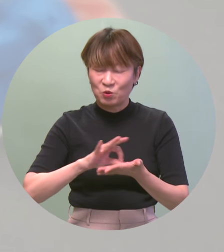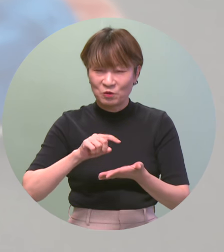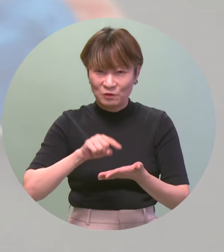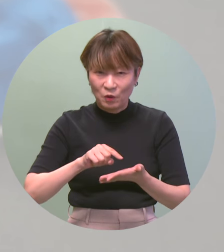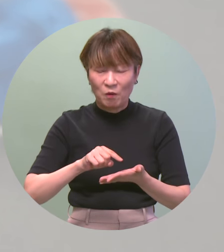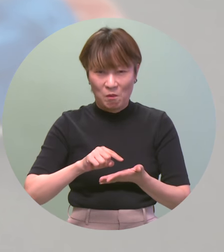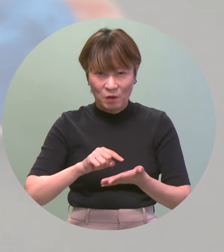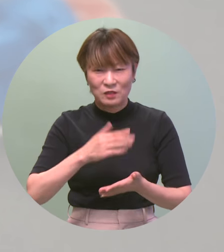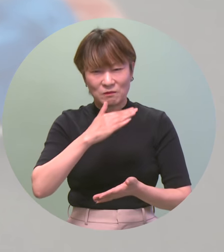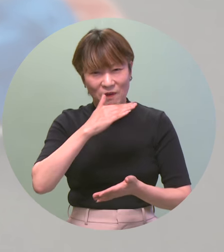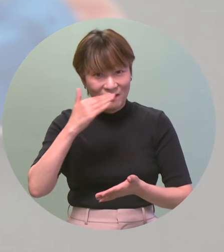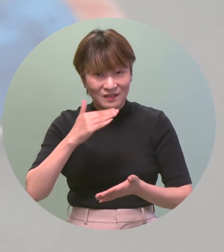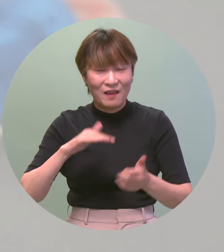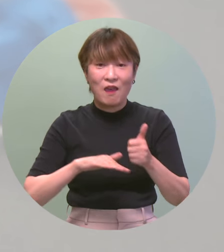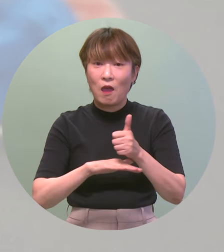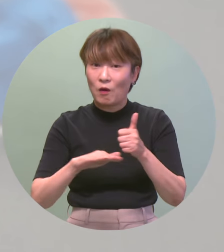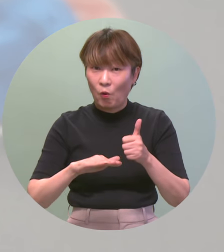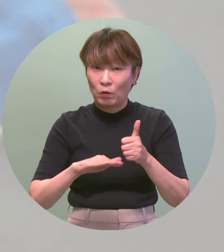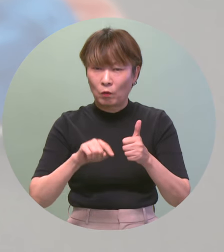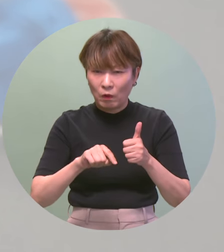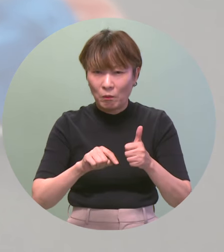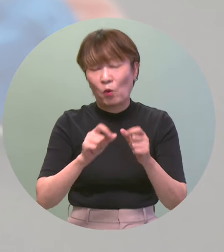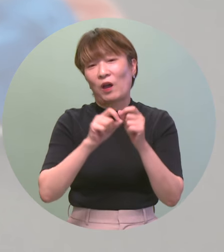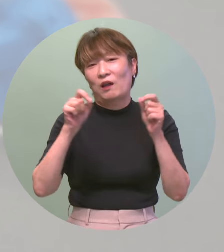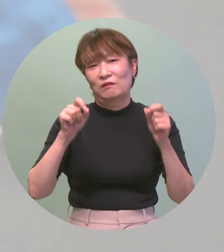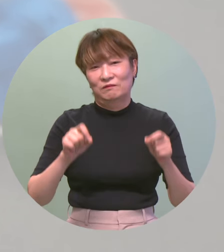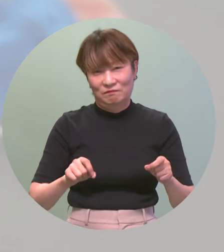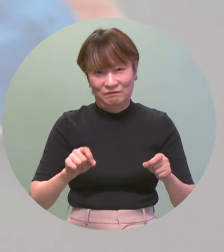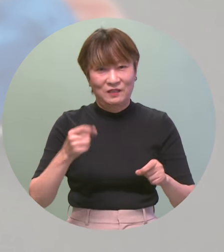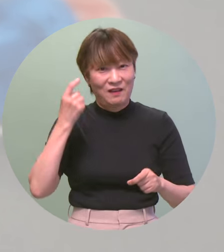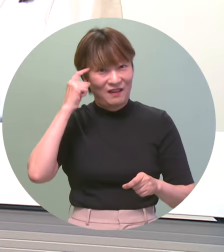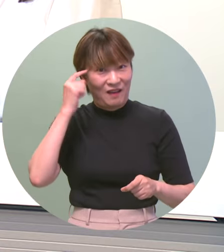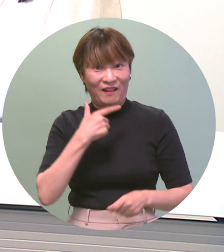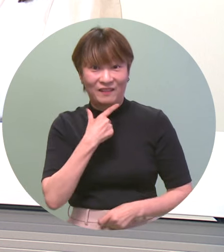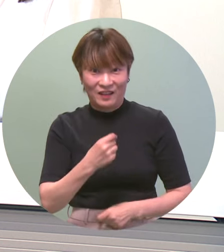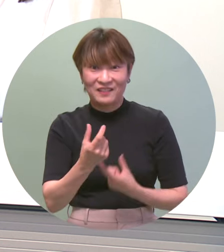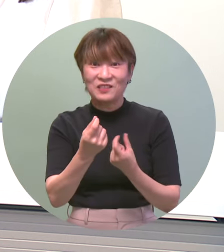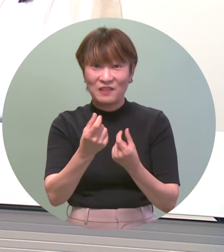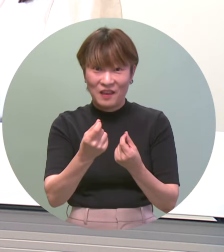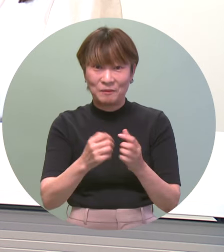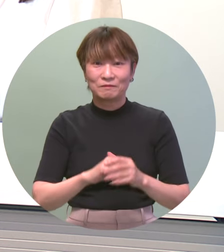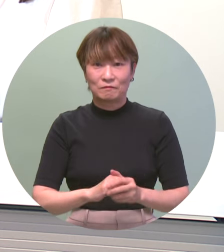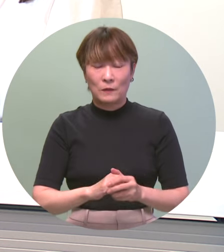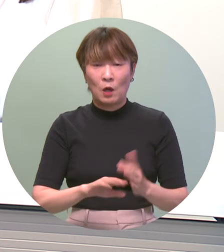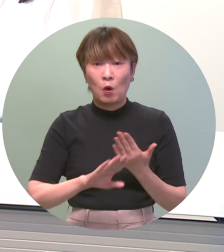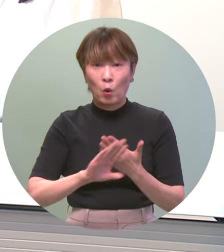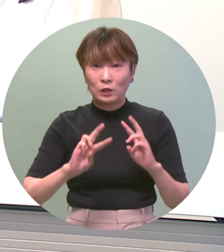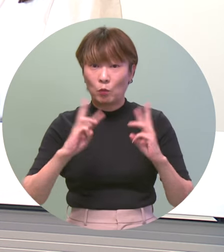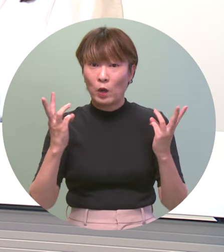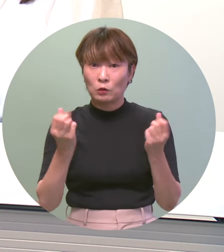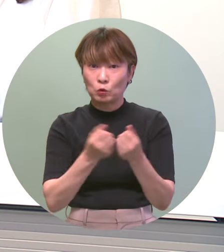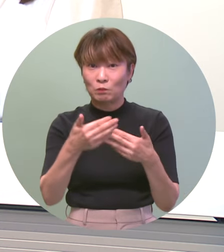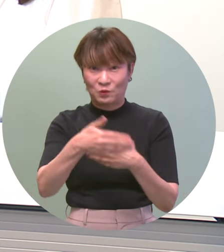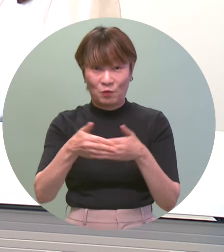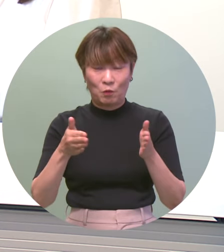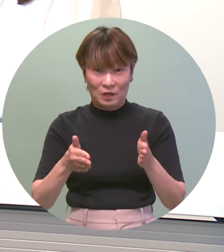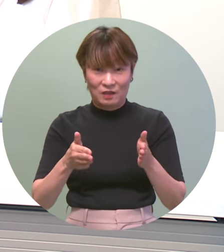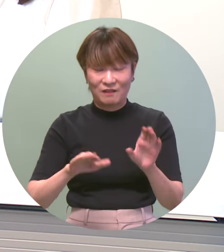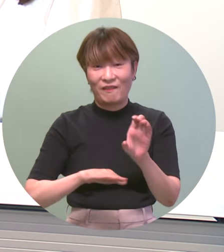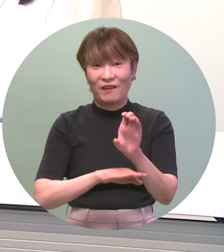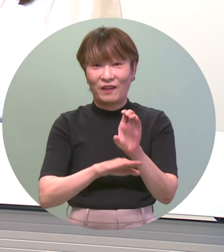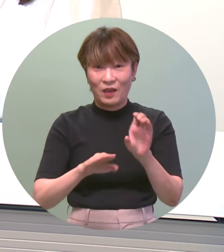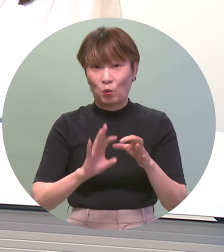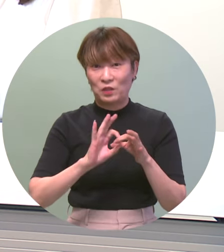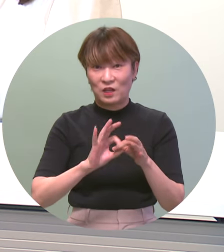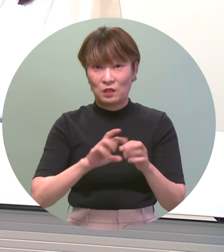、そうした部分からも環境を考えたいですね。 他にもワークショップのコーナーではエコに関